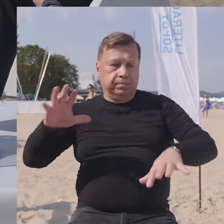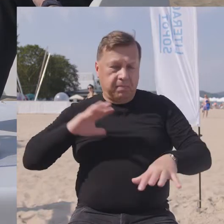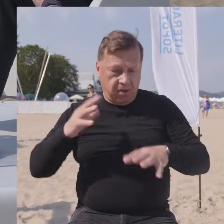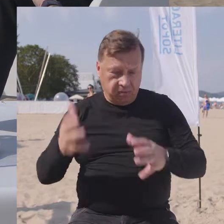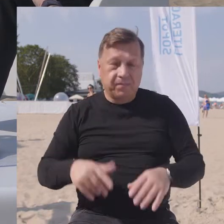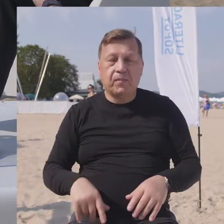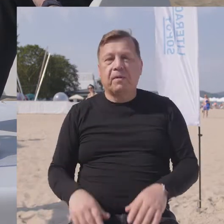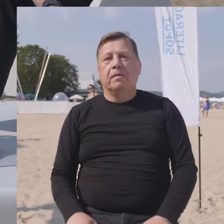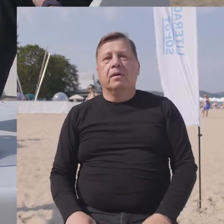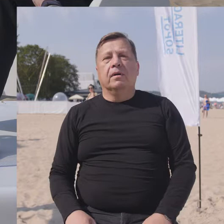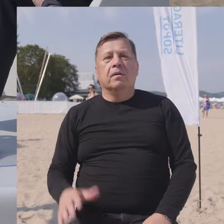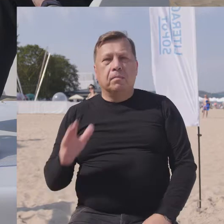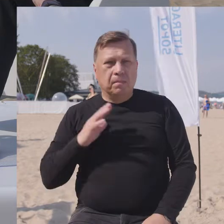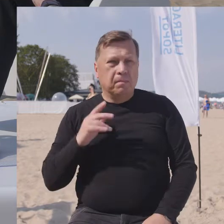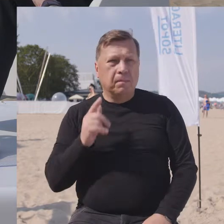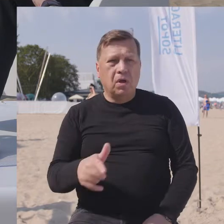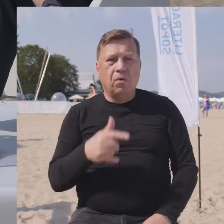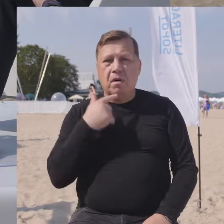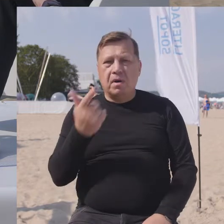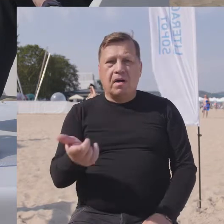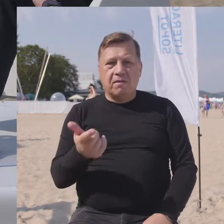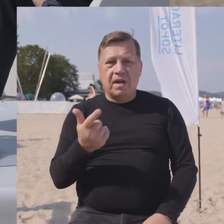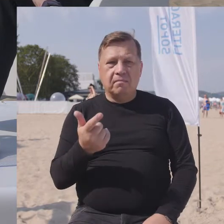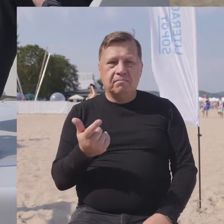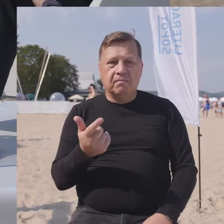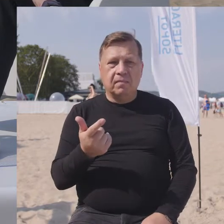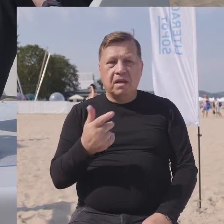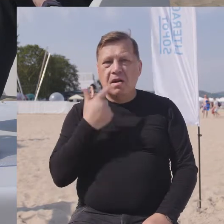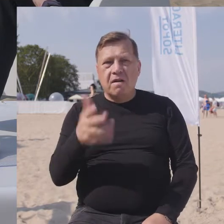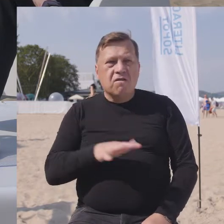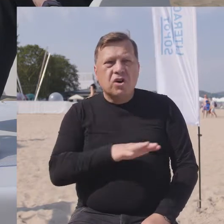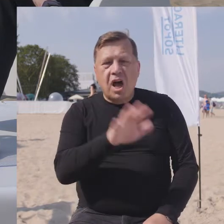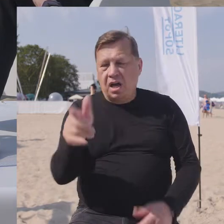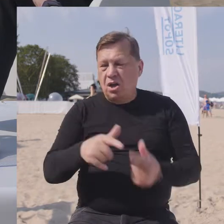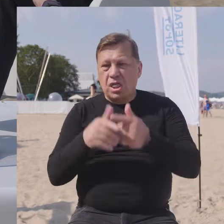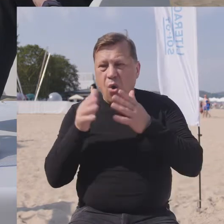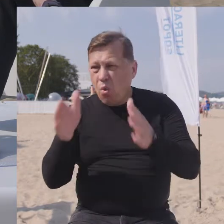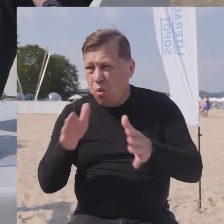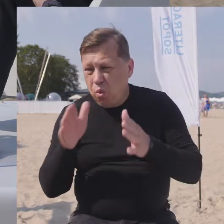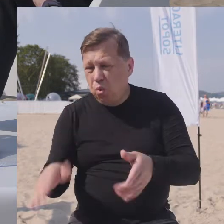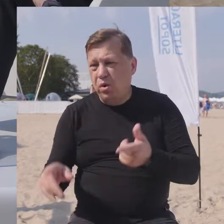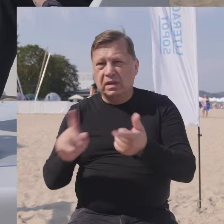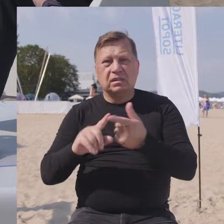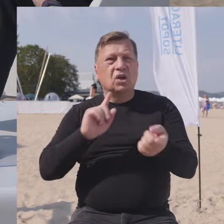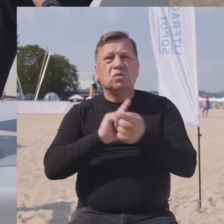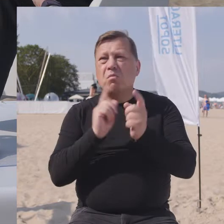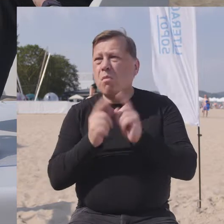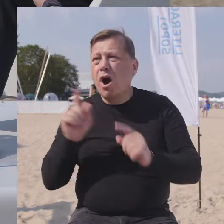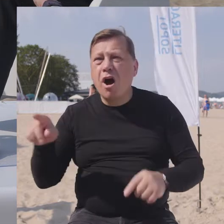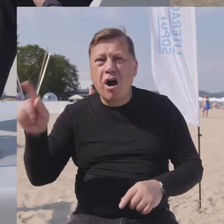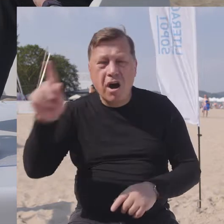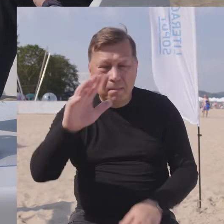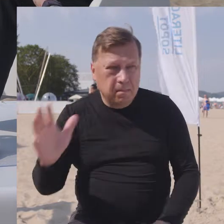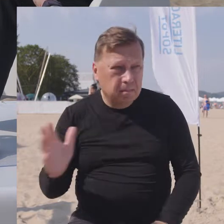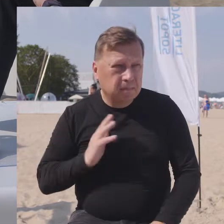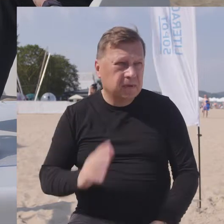doceniasz, była właściwie na wyciągnięcie ręki. Ona była wszędzie, na ulicach, na spotkaniach. Oczywiście. Ktoś powinien